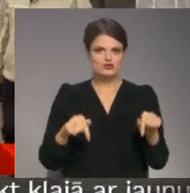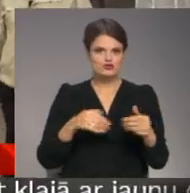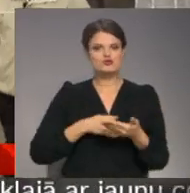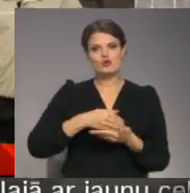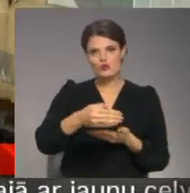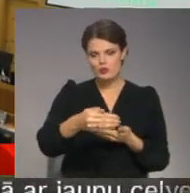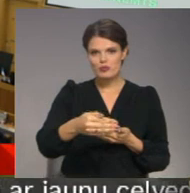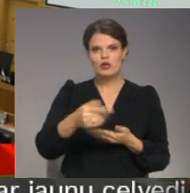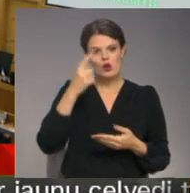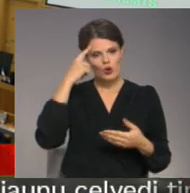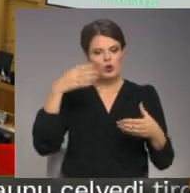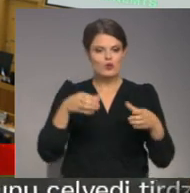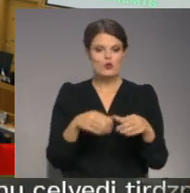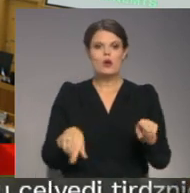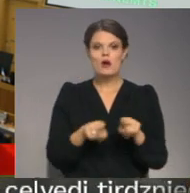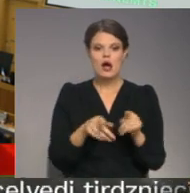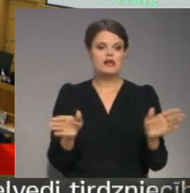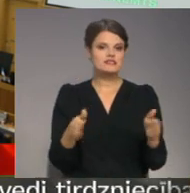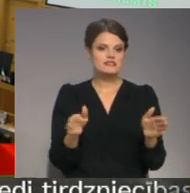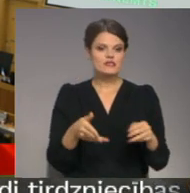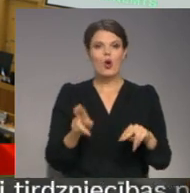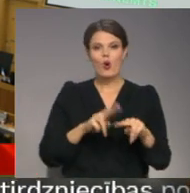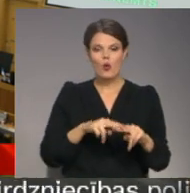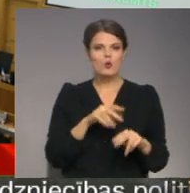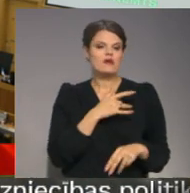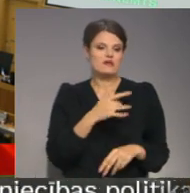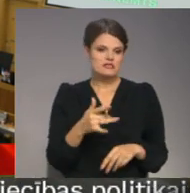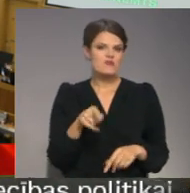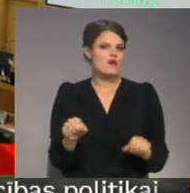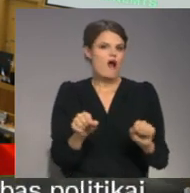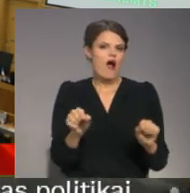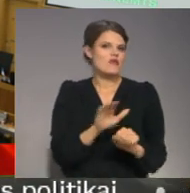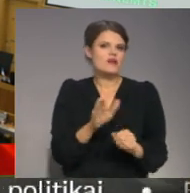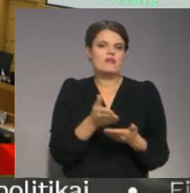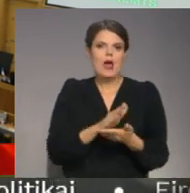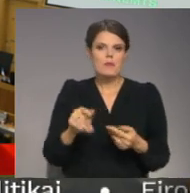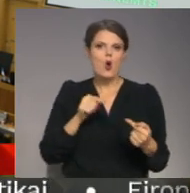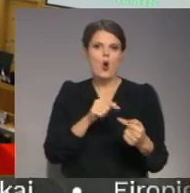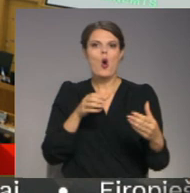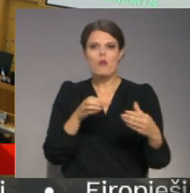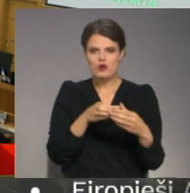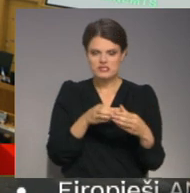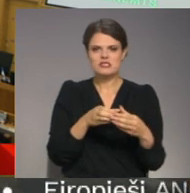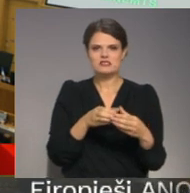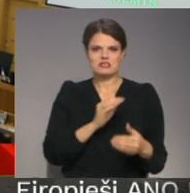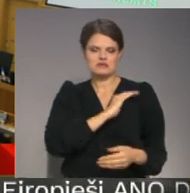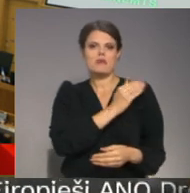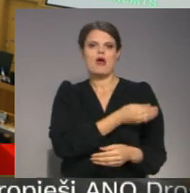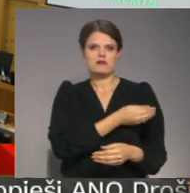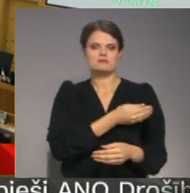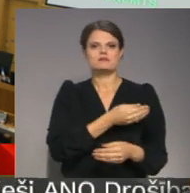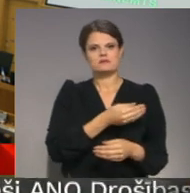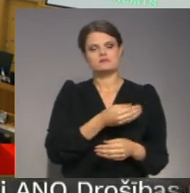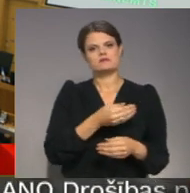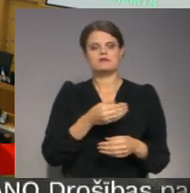vēl domē arī sēde, un visticamāk tik ātri nebeigsies, jo opozīcija diezgan spēcīgi torpedē